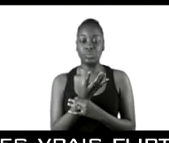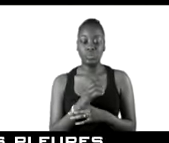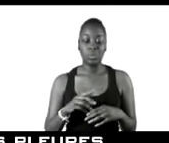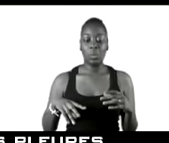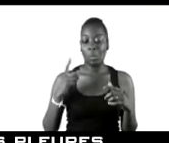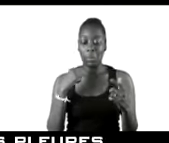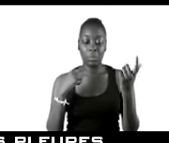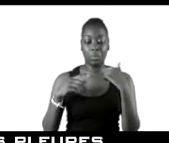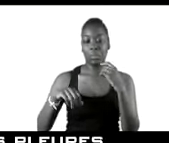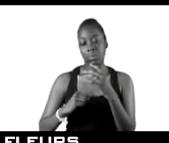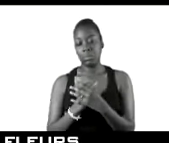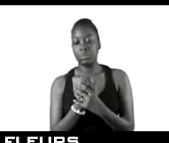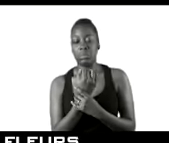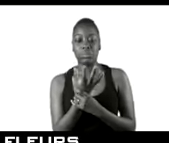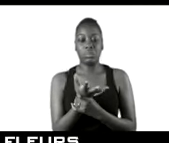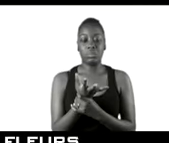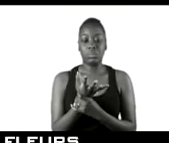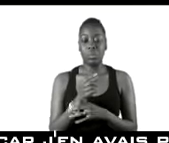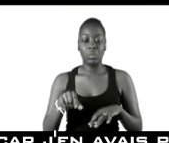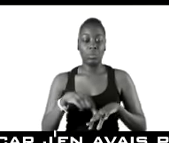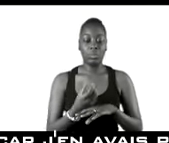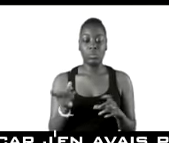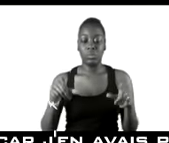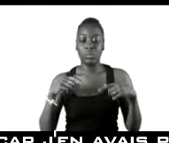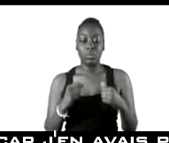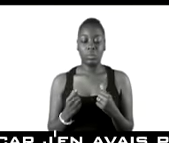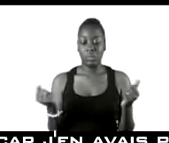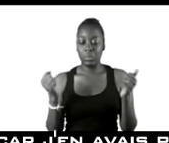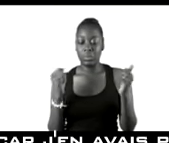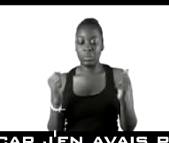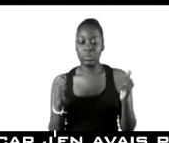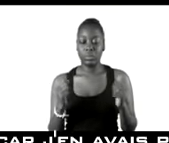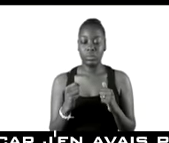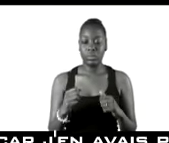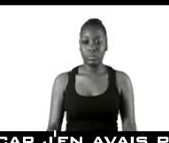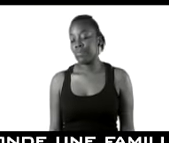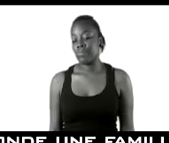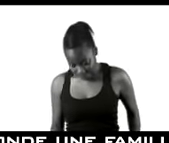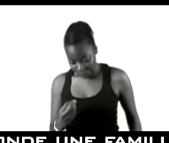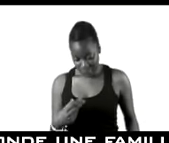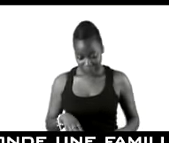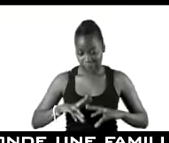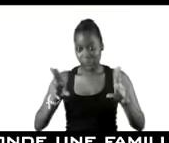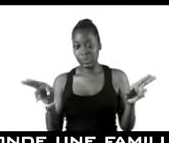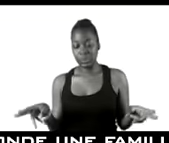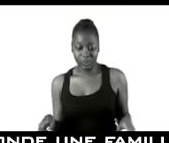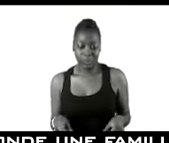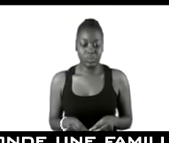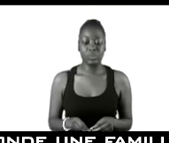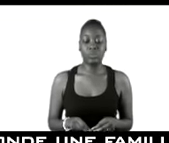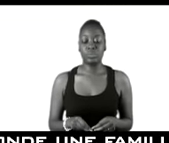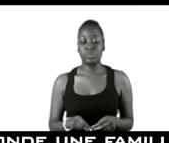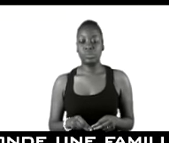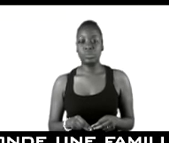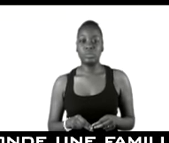fleurs. Après ses premiers pleurs, je lui offrais des fleurs. M'engager, je ne voulais pas car j'en avais peur. Ça y est, c'est décidé au fond